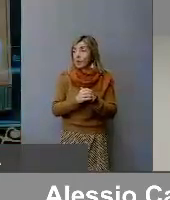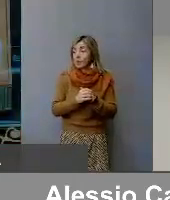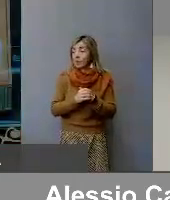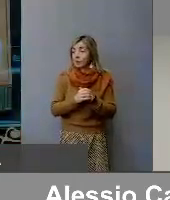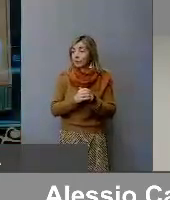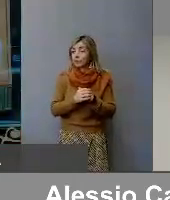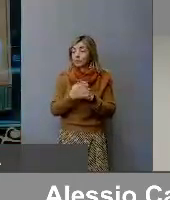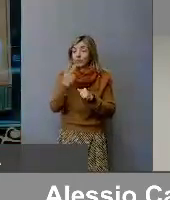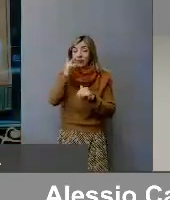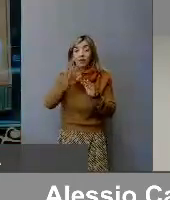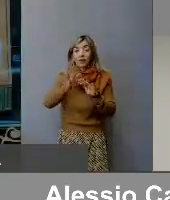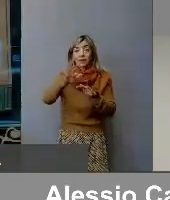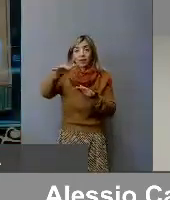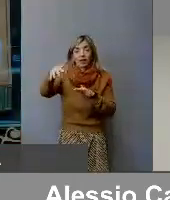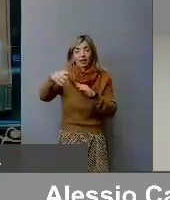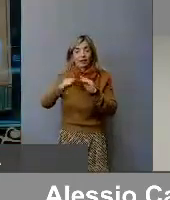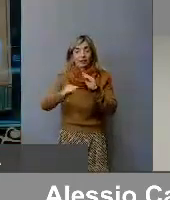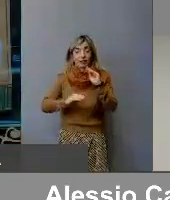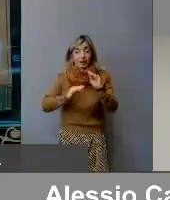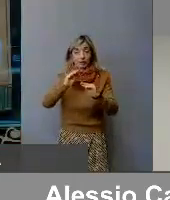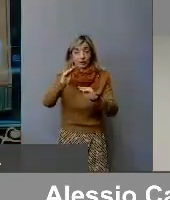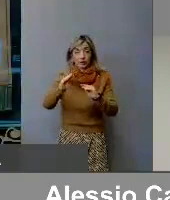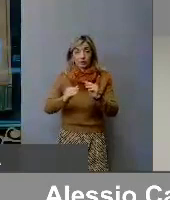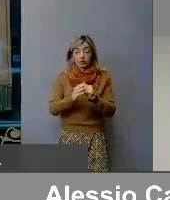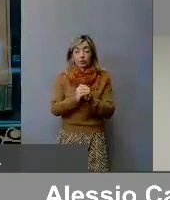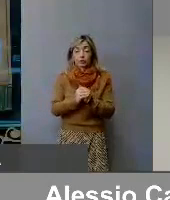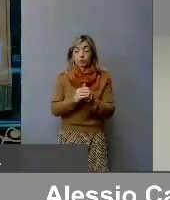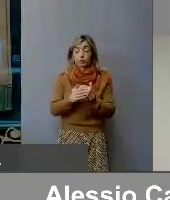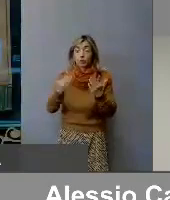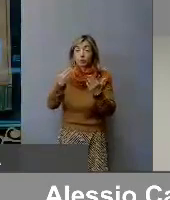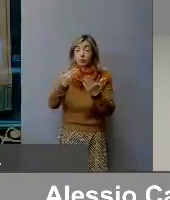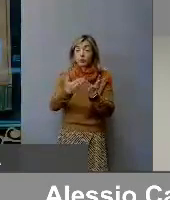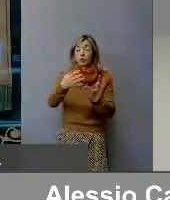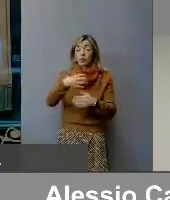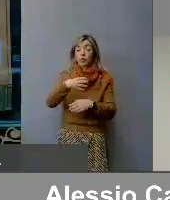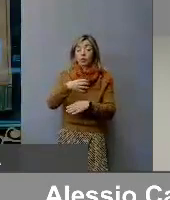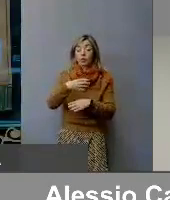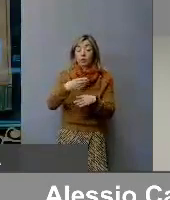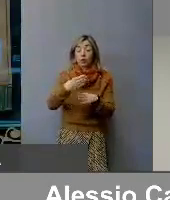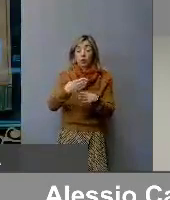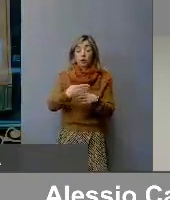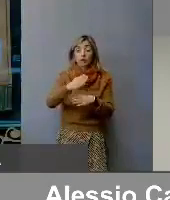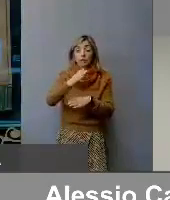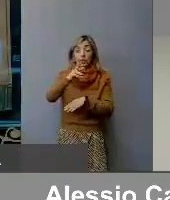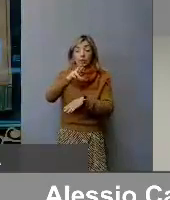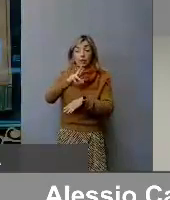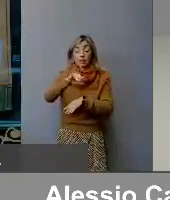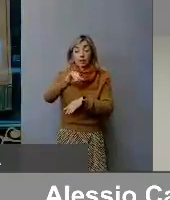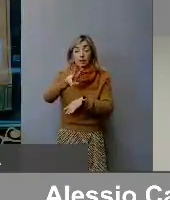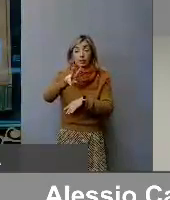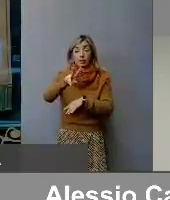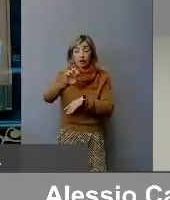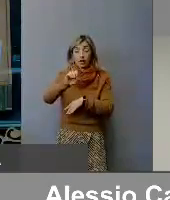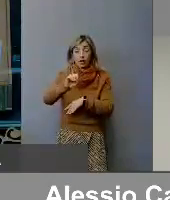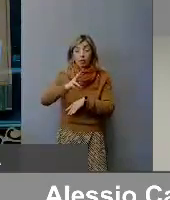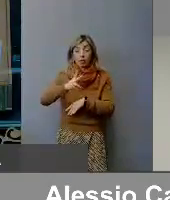siamo ora la successiva interrogazione proposta dal consigliere crivello per il vice sindaco nicolò